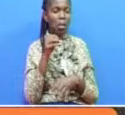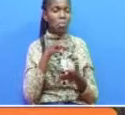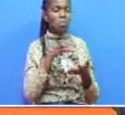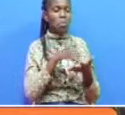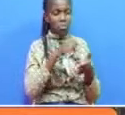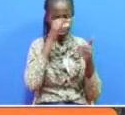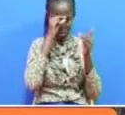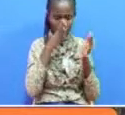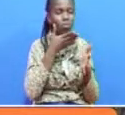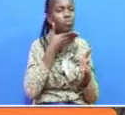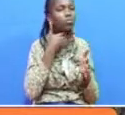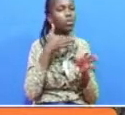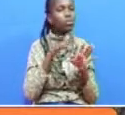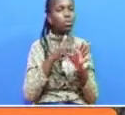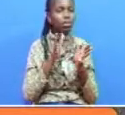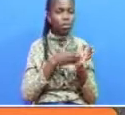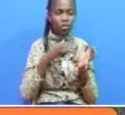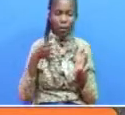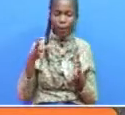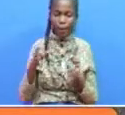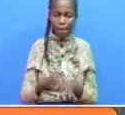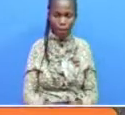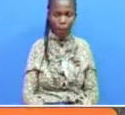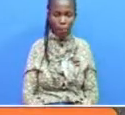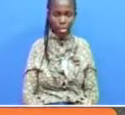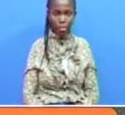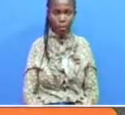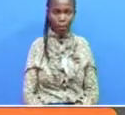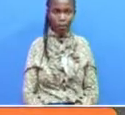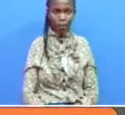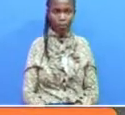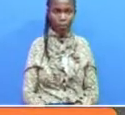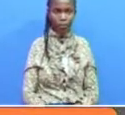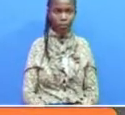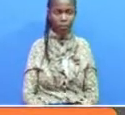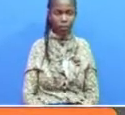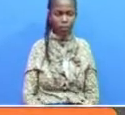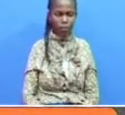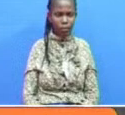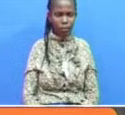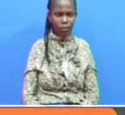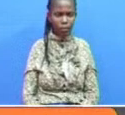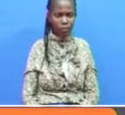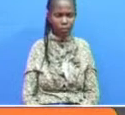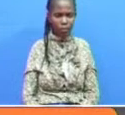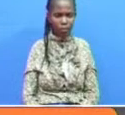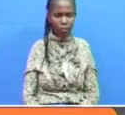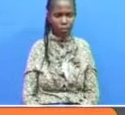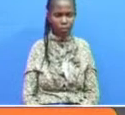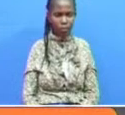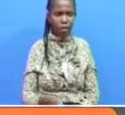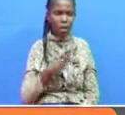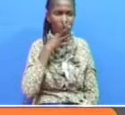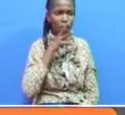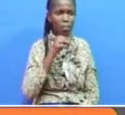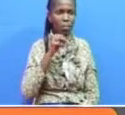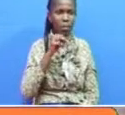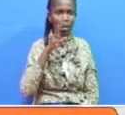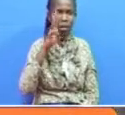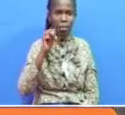cha governor county ya Masaku. Asha kuwa tried and tested. Alikuwa MP